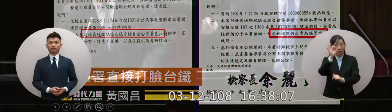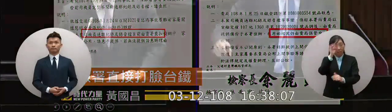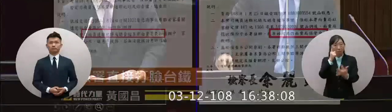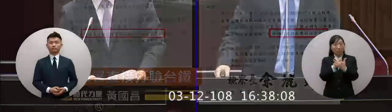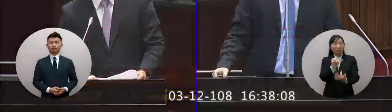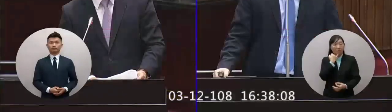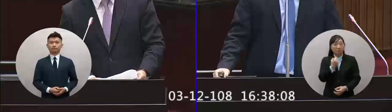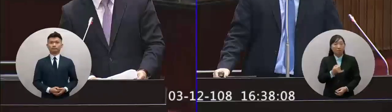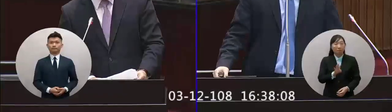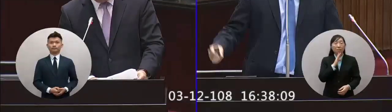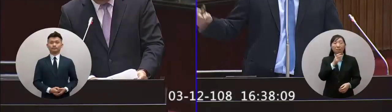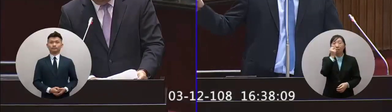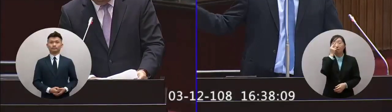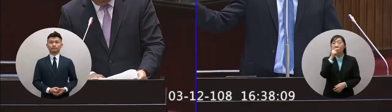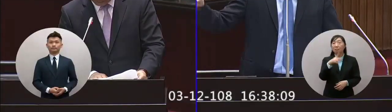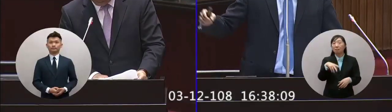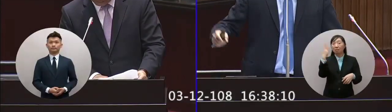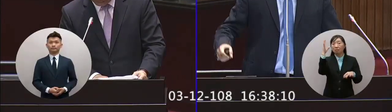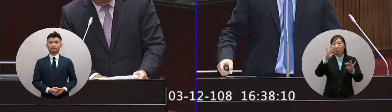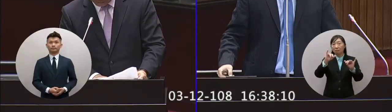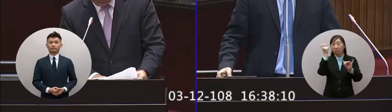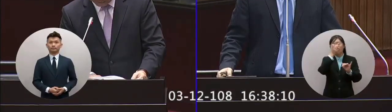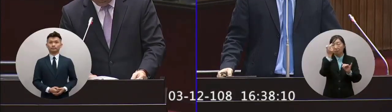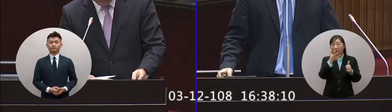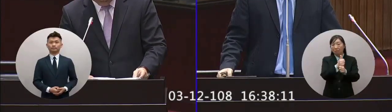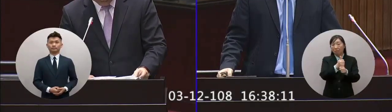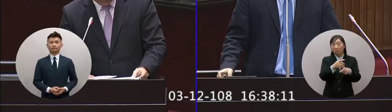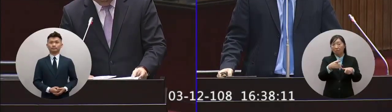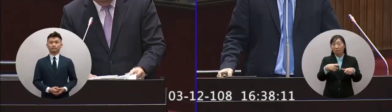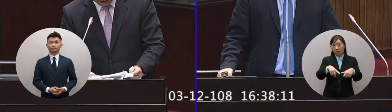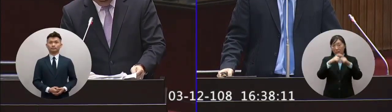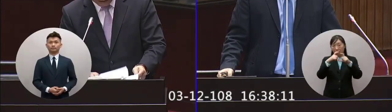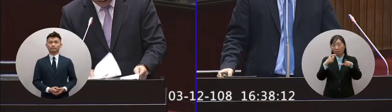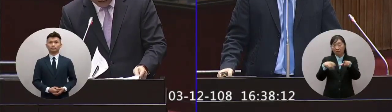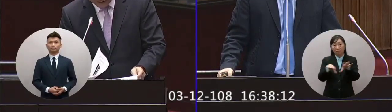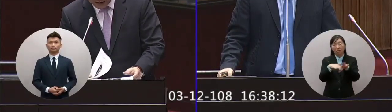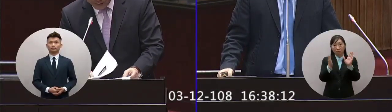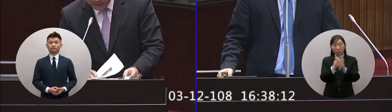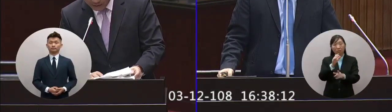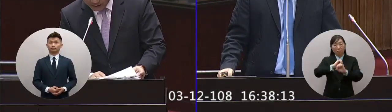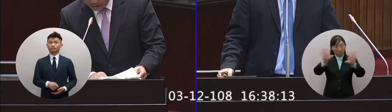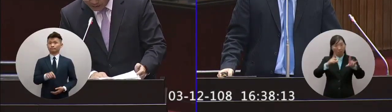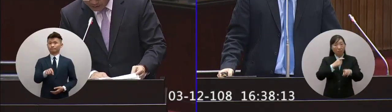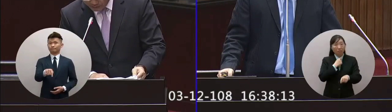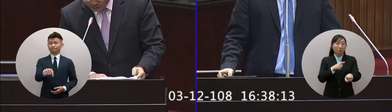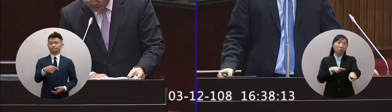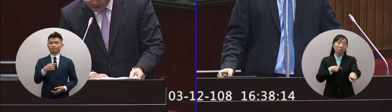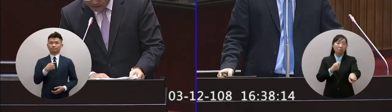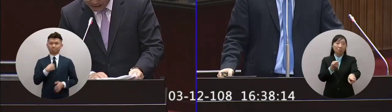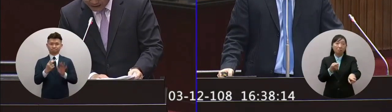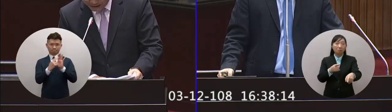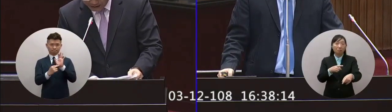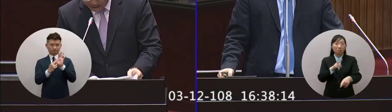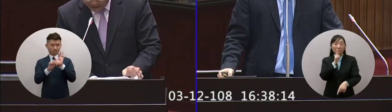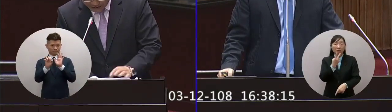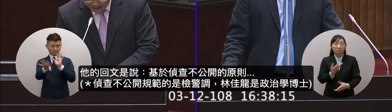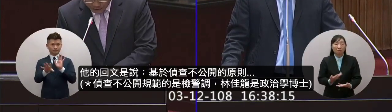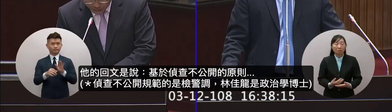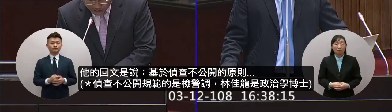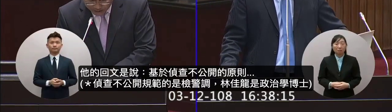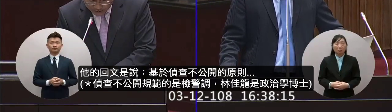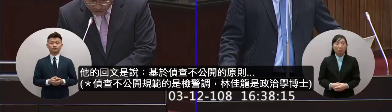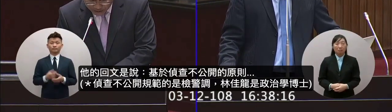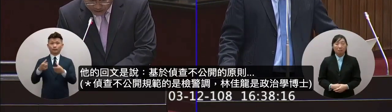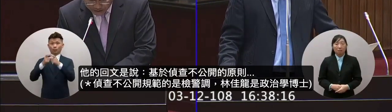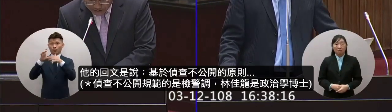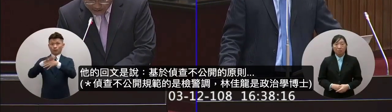宜兰地检署的回文为什么没有按照承诺公告？ 这个部分我跟委员说明一下哈，他